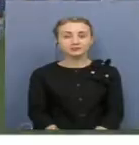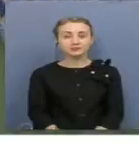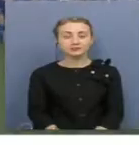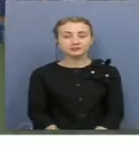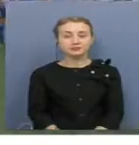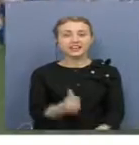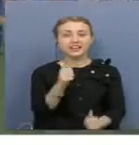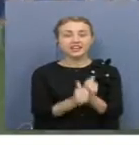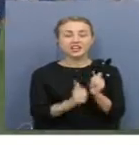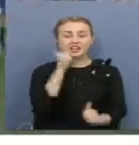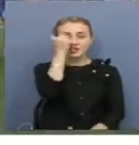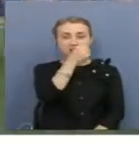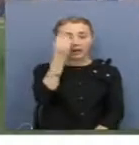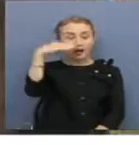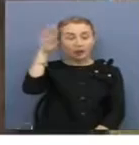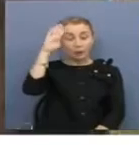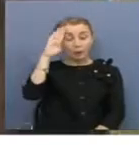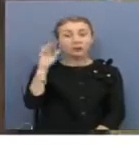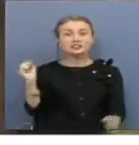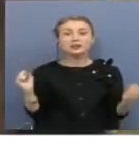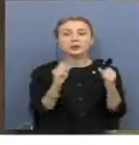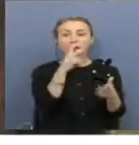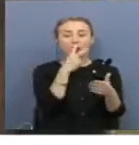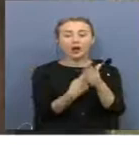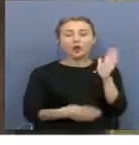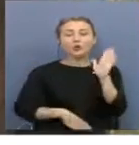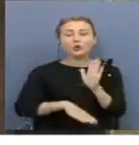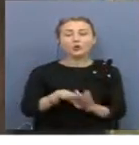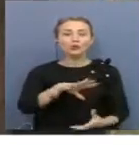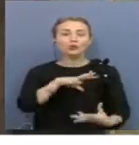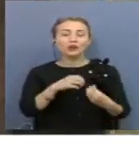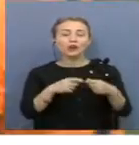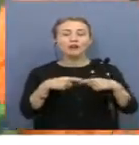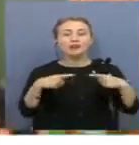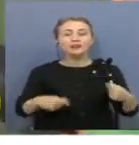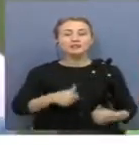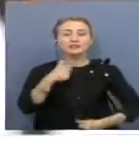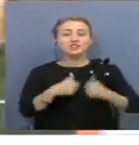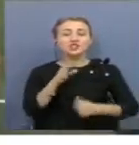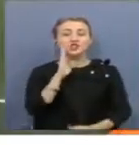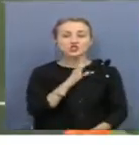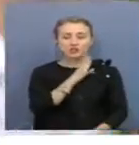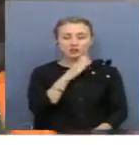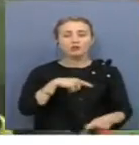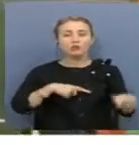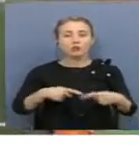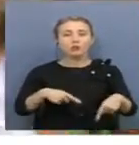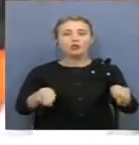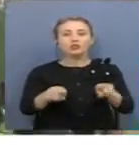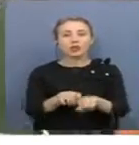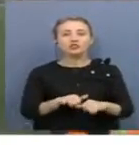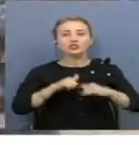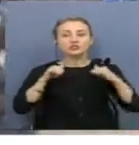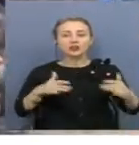Көкшетау қаласында Оқжетпес балалар футбол мектебі ашылғаннан бері талай ару қыздарымыз футбол өнерінің қырымен сырына қанықты. Осы жылғы Қазақстан